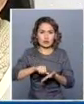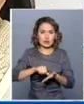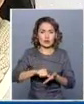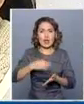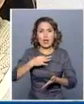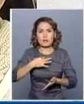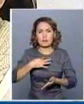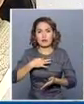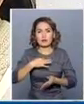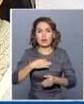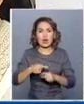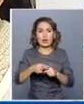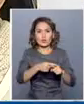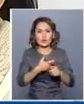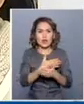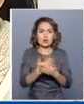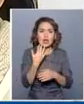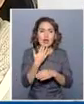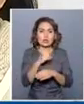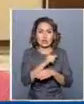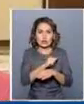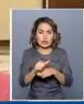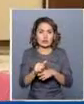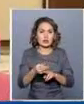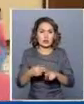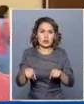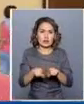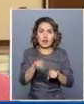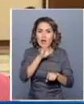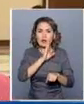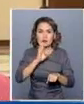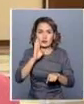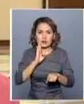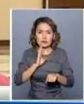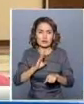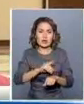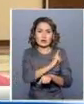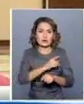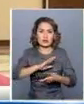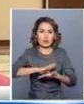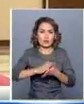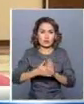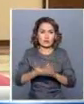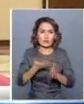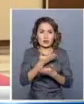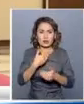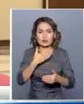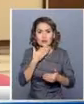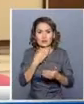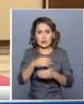кәсіпкерлеріміз біздердің жағдайларымызға қызығып жатыр. Бізде ондай жағдай жоқ деп. Кешеден бері біздің көргеніміз, ойымызға түйгеніміз,